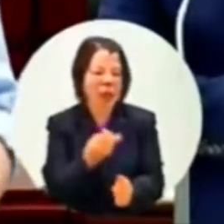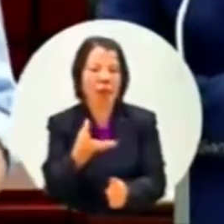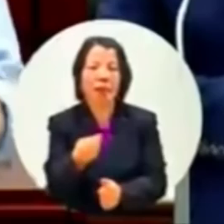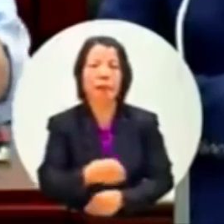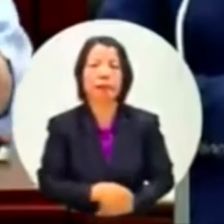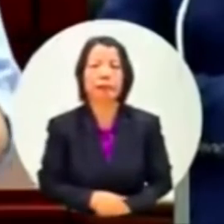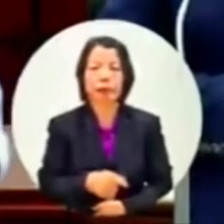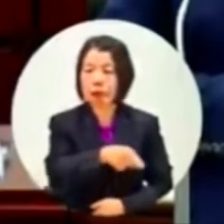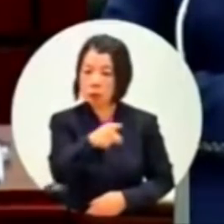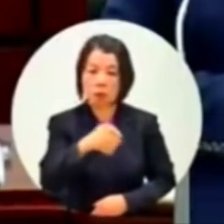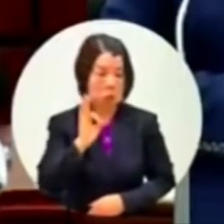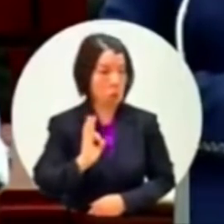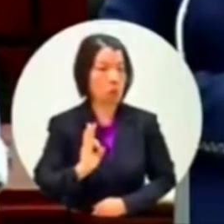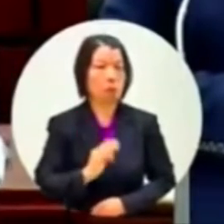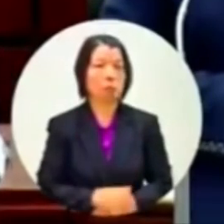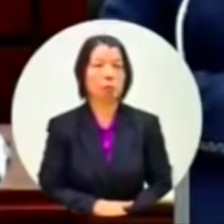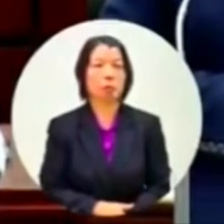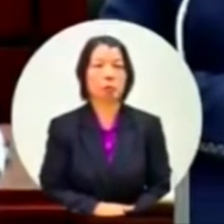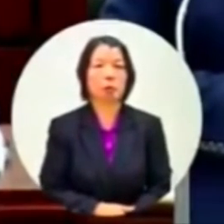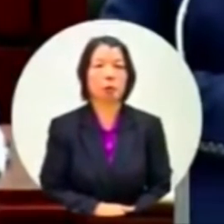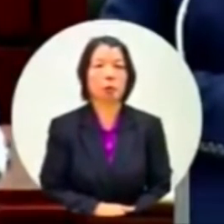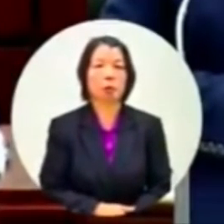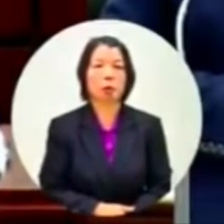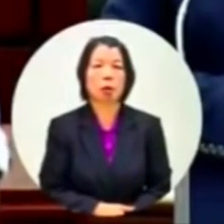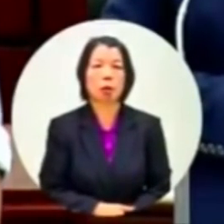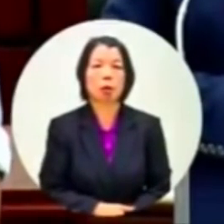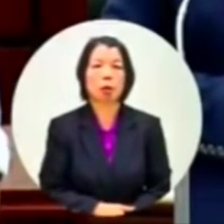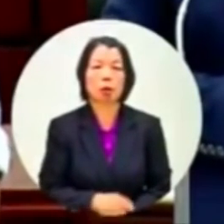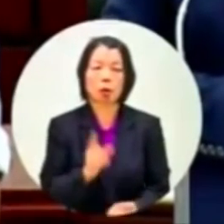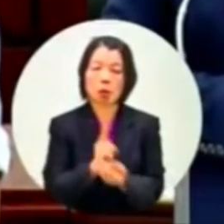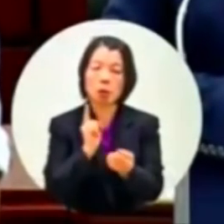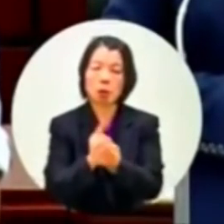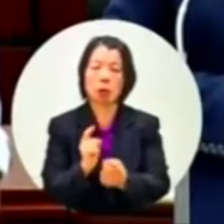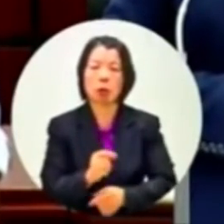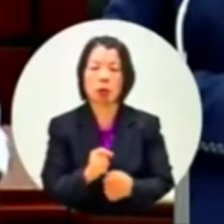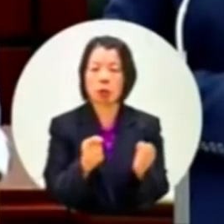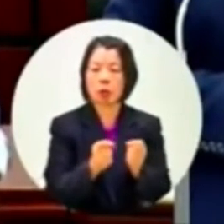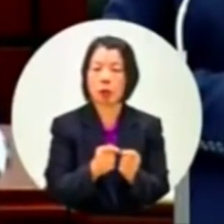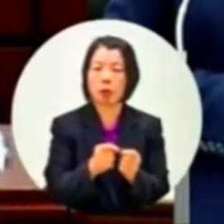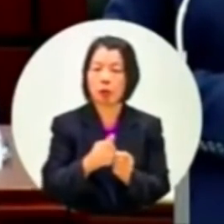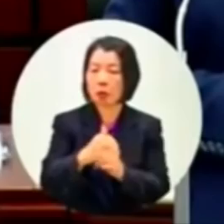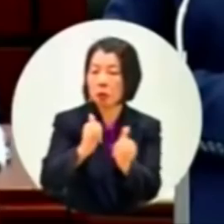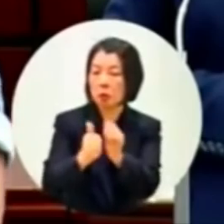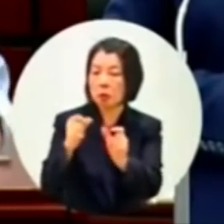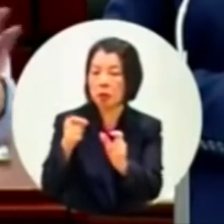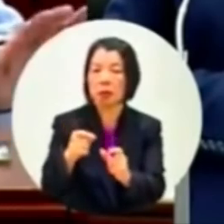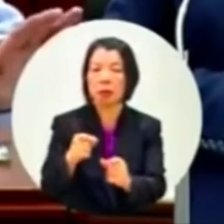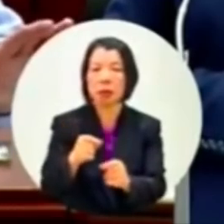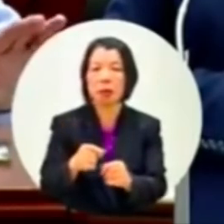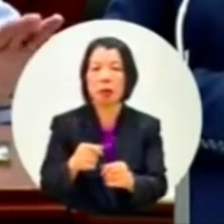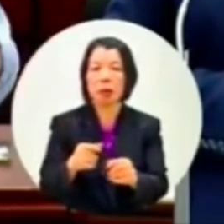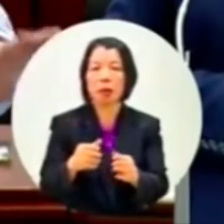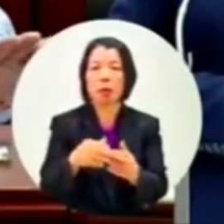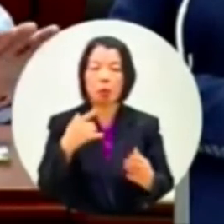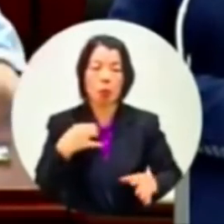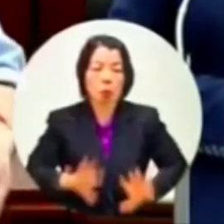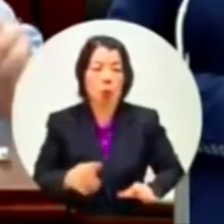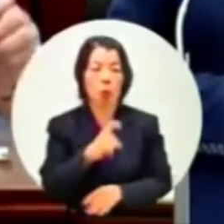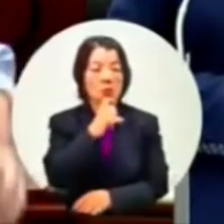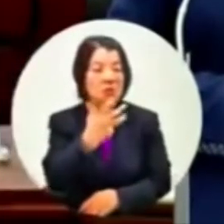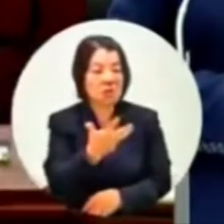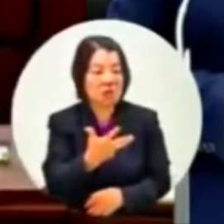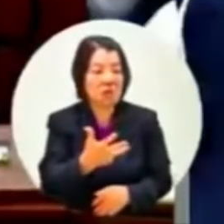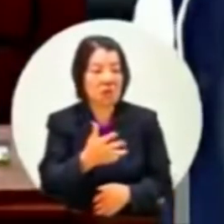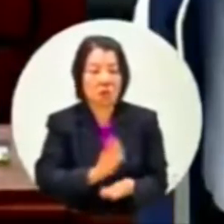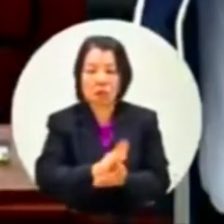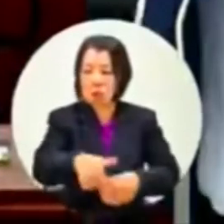这 OK， 这波陷阱提了。 议员不是不 敢对沿海的承诺， 不是不敢签，好不好？我十八岁以后也没怕过什么事情，你不要怕。